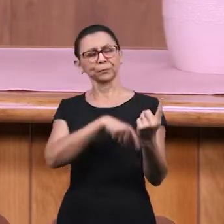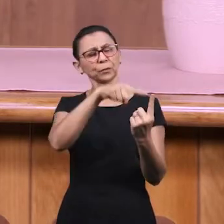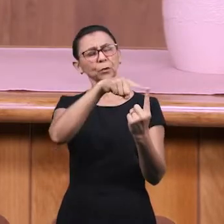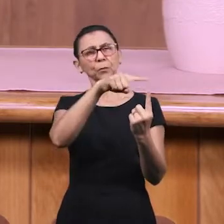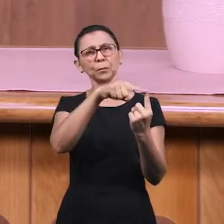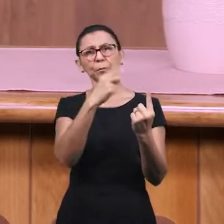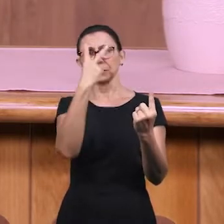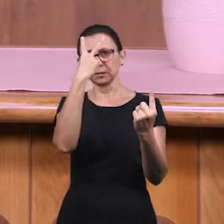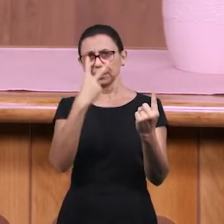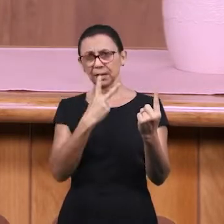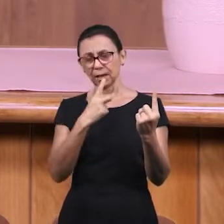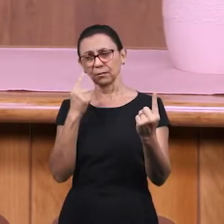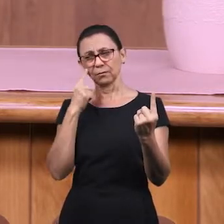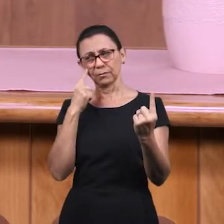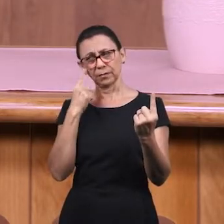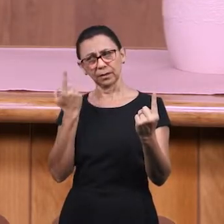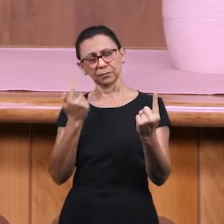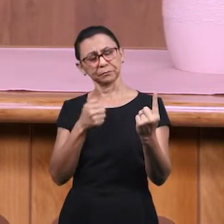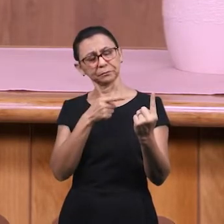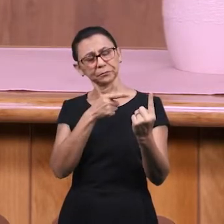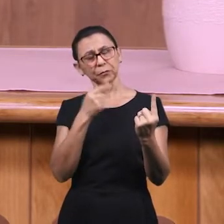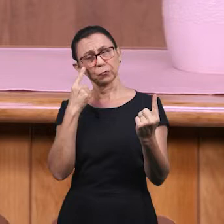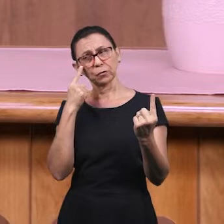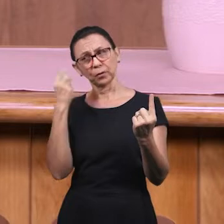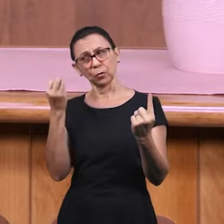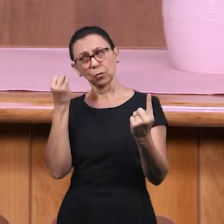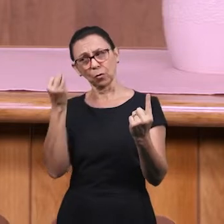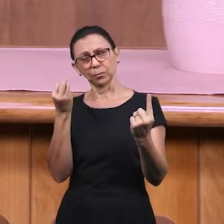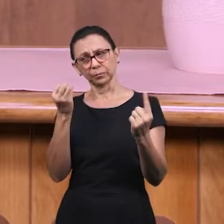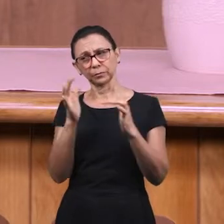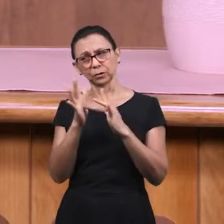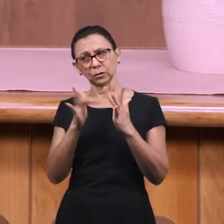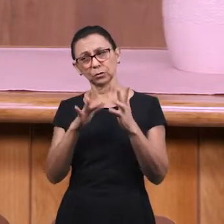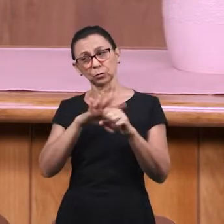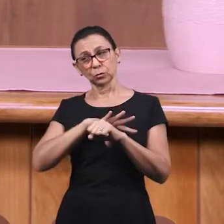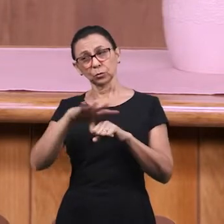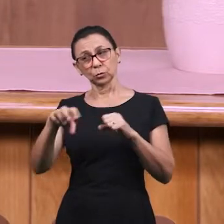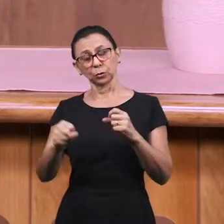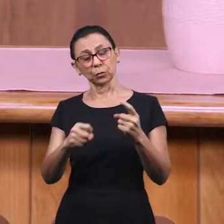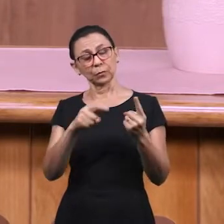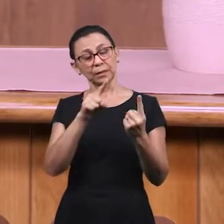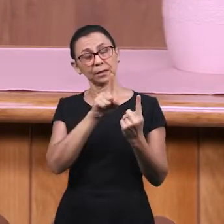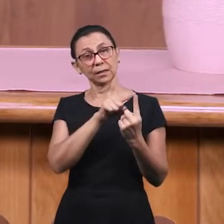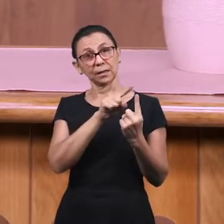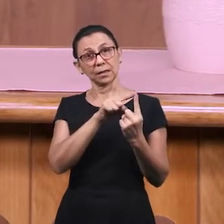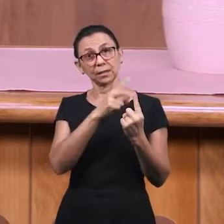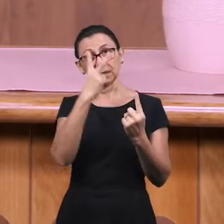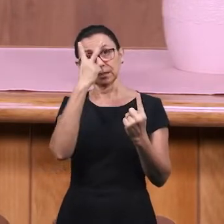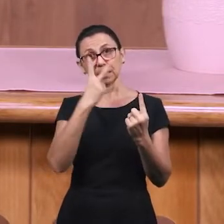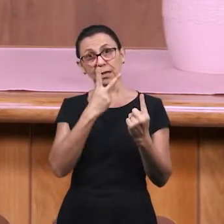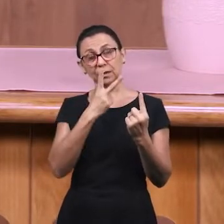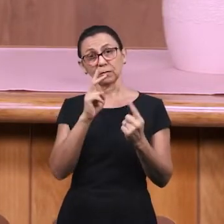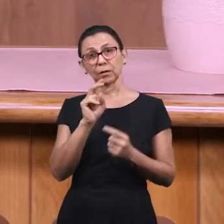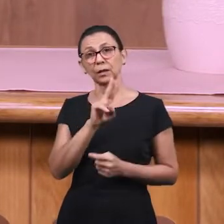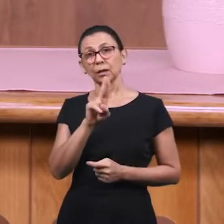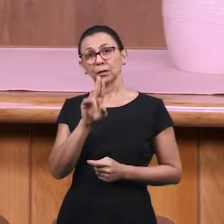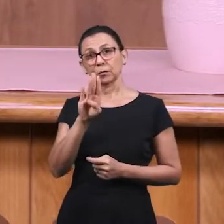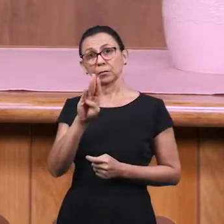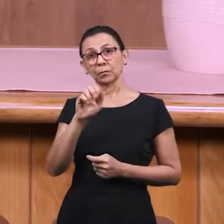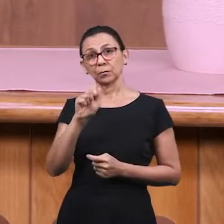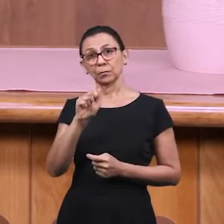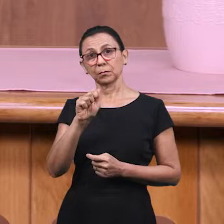тексте. Первый слепой, давайте мы взглянем, это Марка 10:52, это Вартимей,